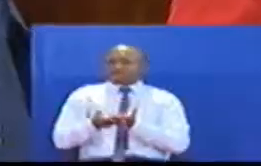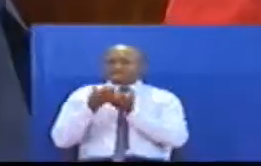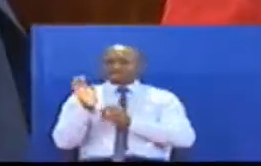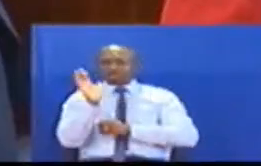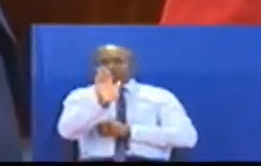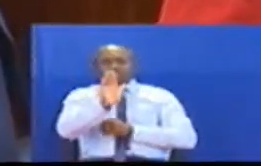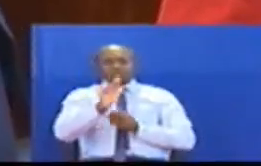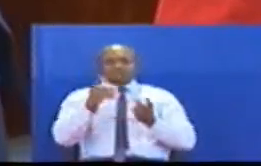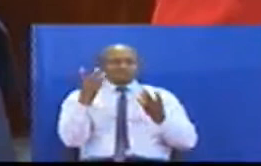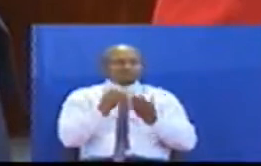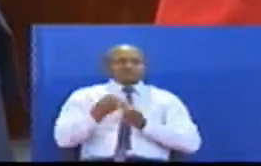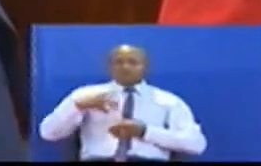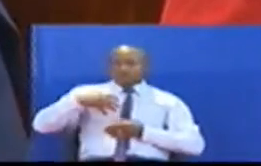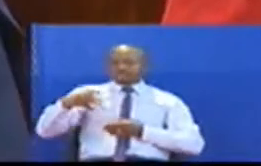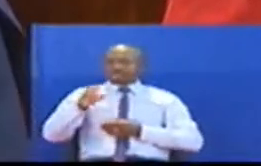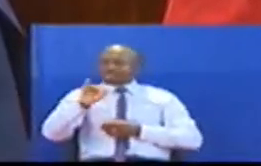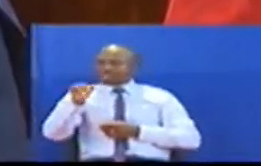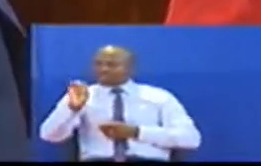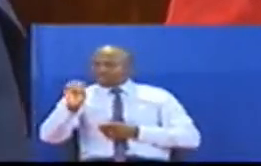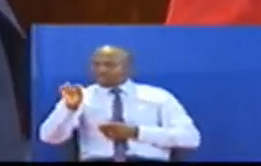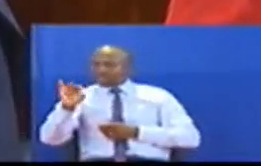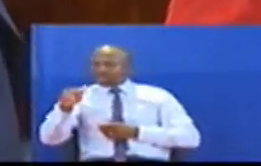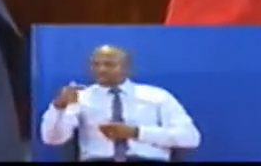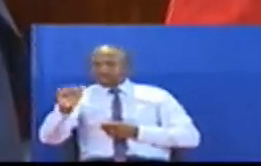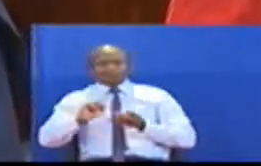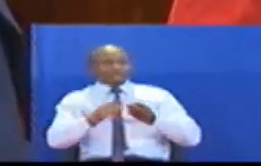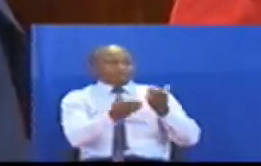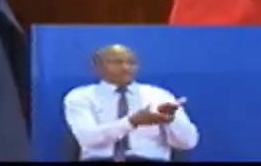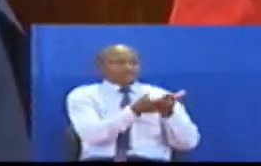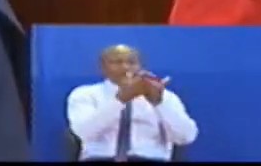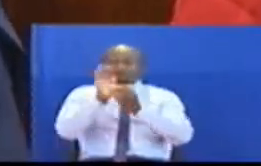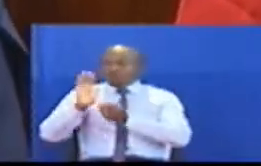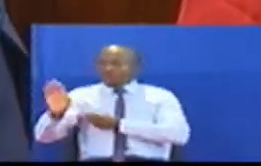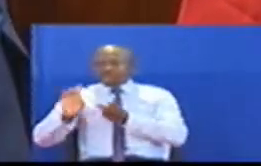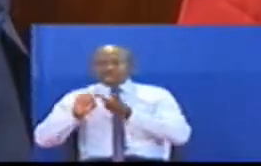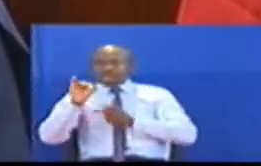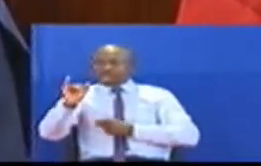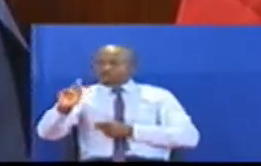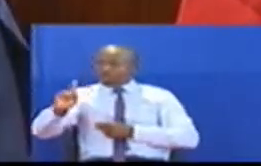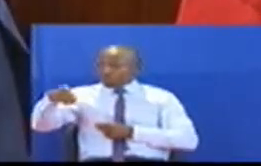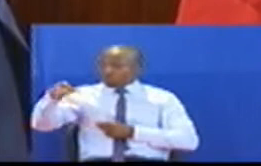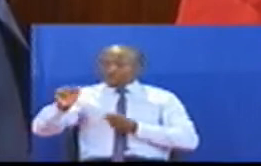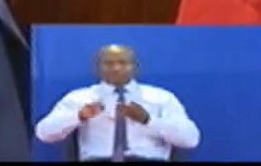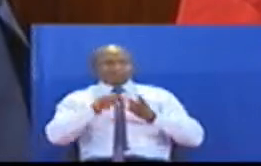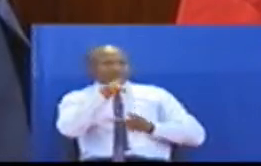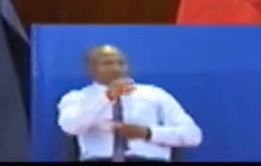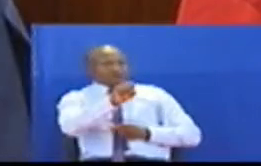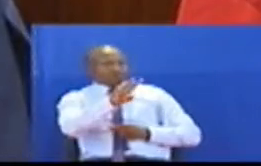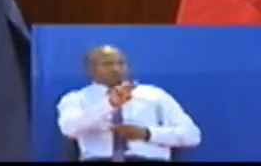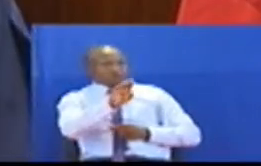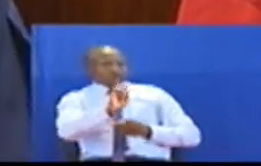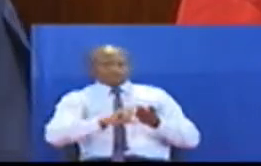Mawaziri Jenista pamoja na Angela Kairuki, manaibu Ikupa pamoja na Mavunde, lakini makatibu wakuu Nzunda,